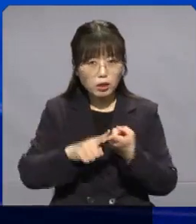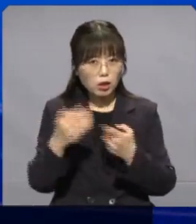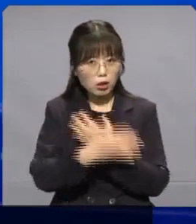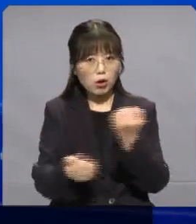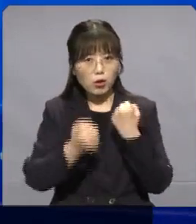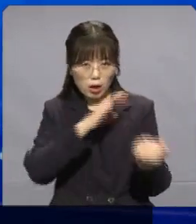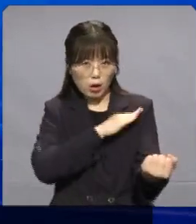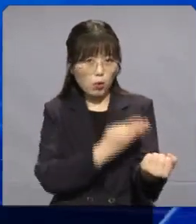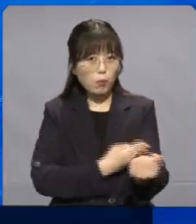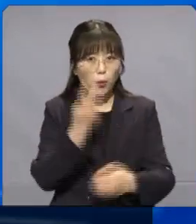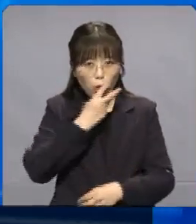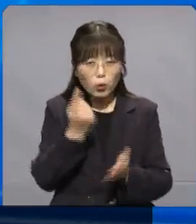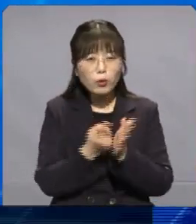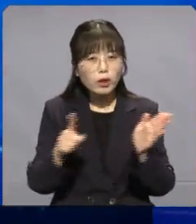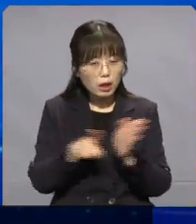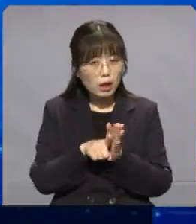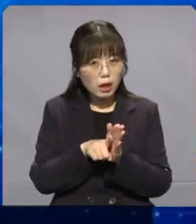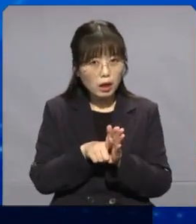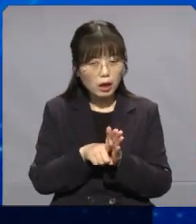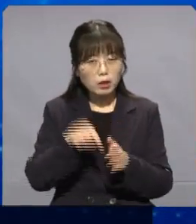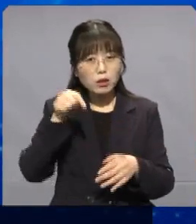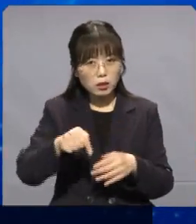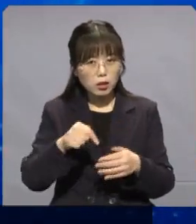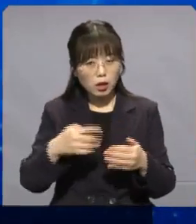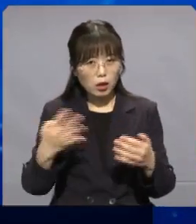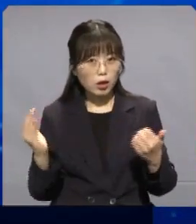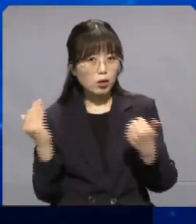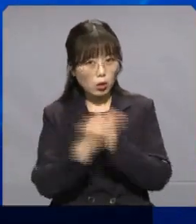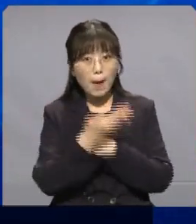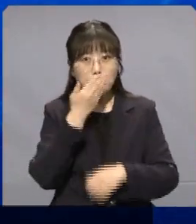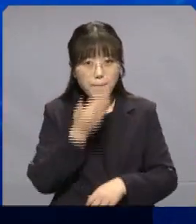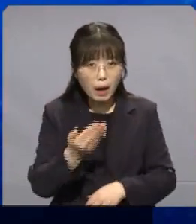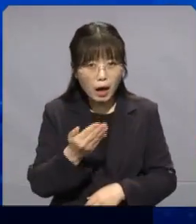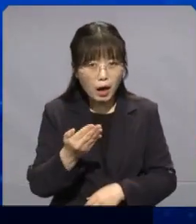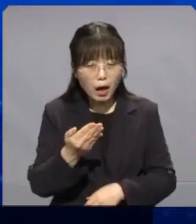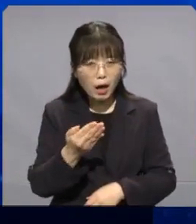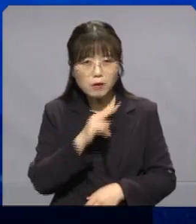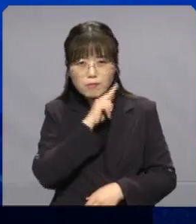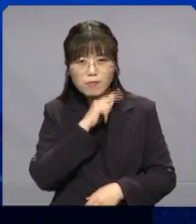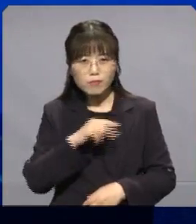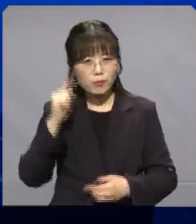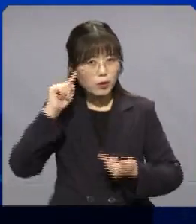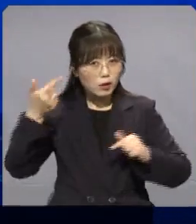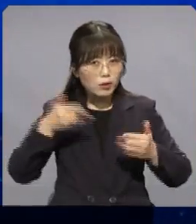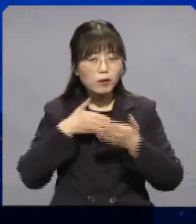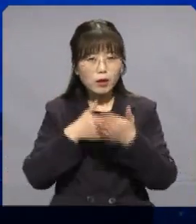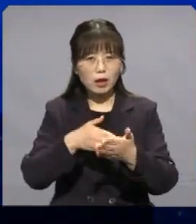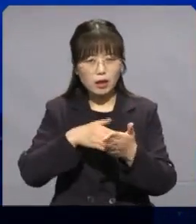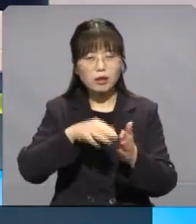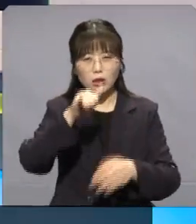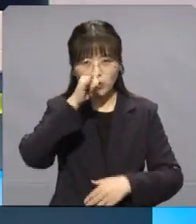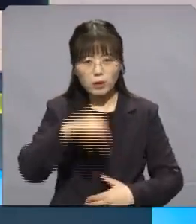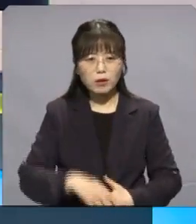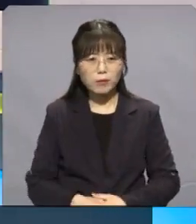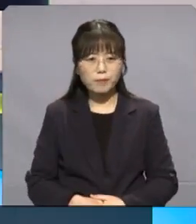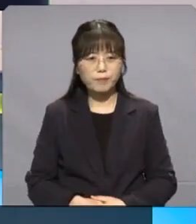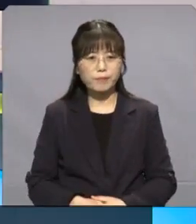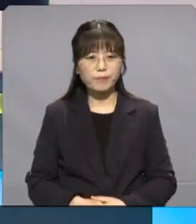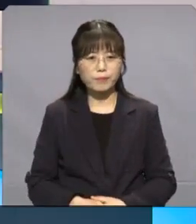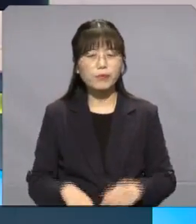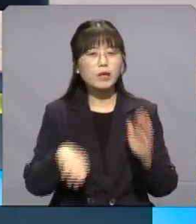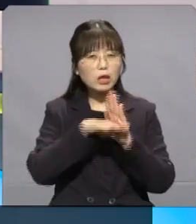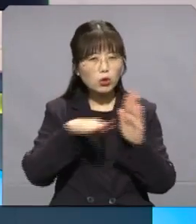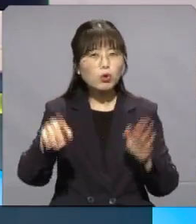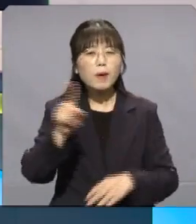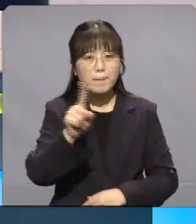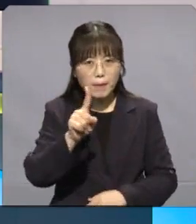건강권 보호를 위한 장치가 되는 거냐? 이거에 대해서도 또 이를 얘기한 쪽도 있을 거란 말이죠. 최 원장님은 어떻게 보십니까? 요거는 뭐 기준이